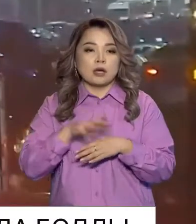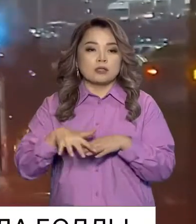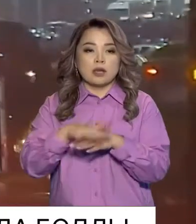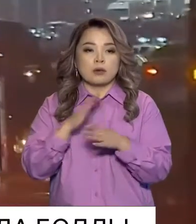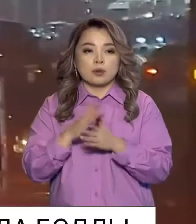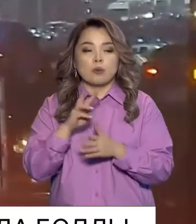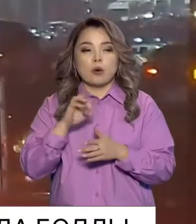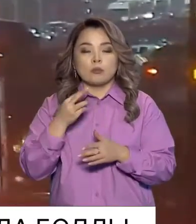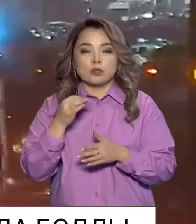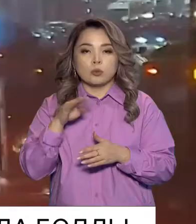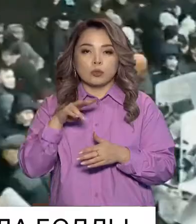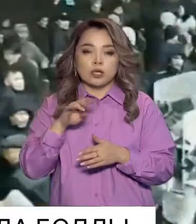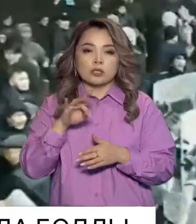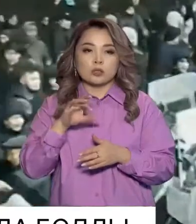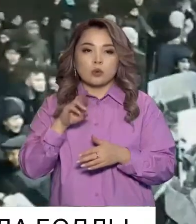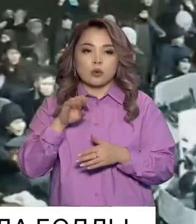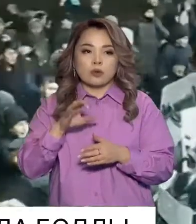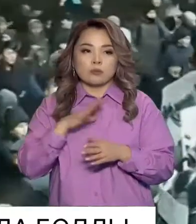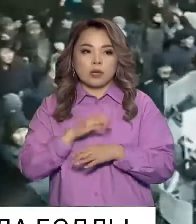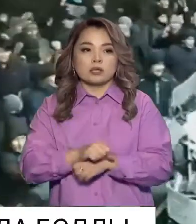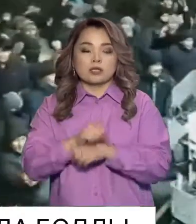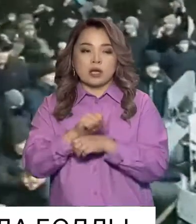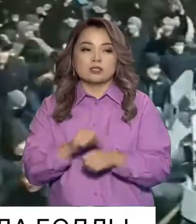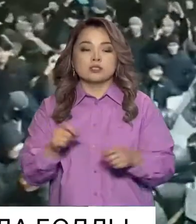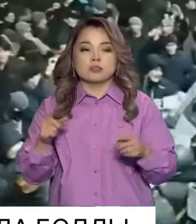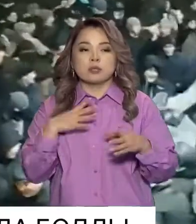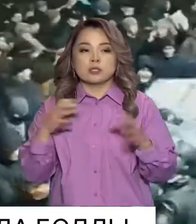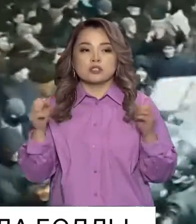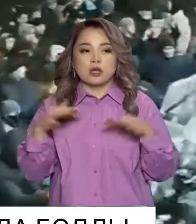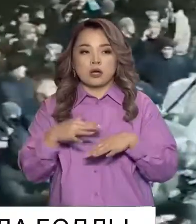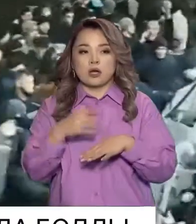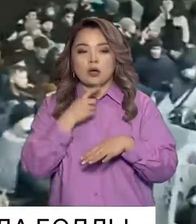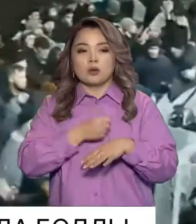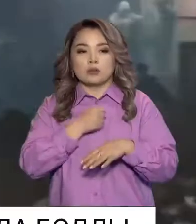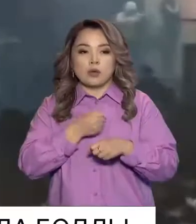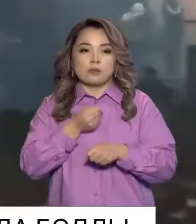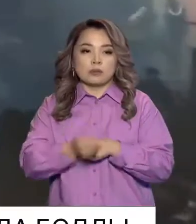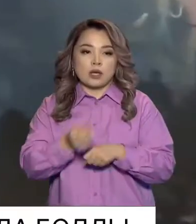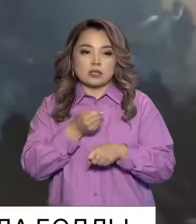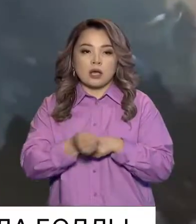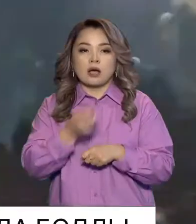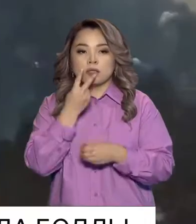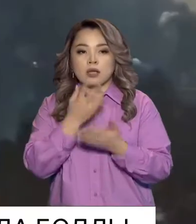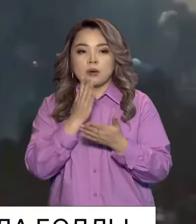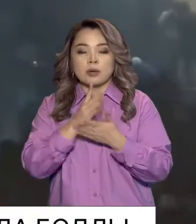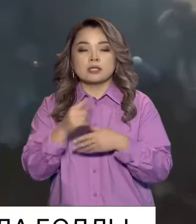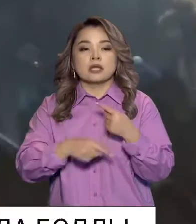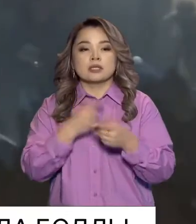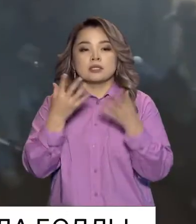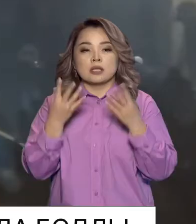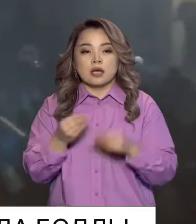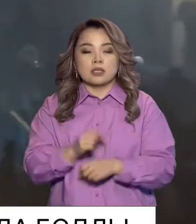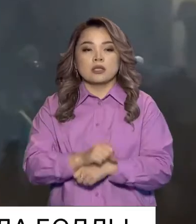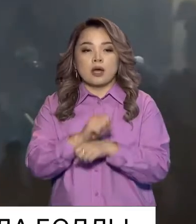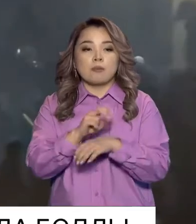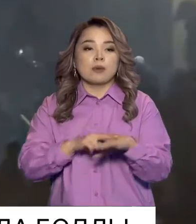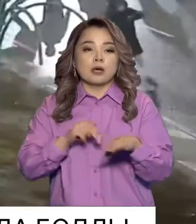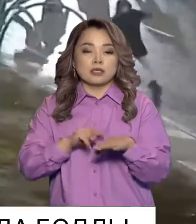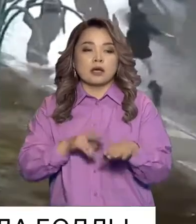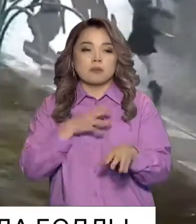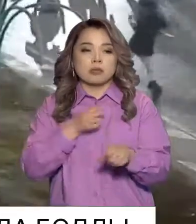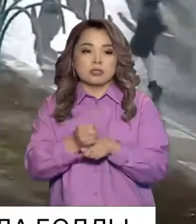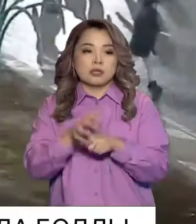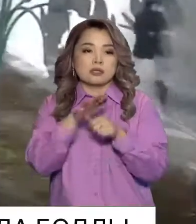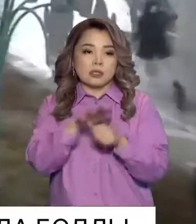Рысқұлов көшесінің қиылысына жиналған. Наразы топ ұлттық ұлан әскерін қоршап соққыға жыққан. Ал келесі күні демонстранттар полицейлерге күш